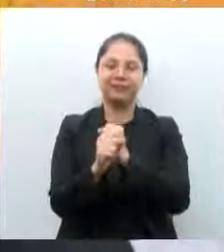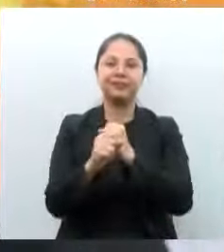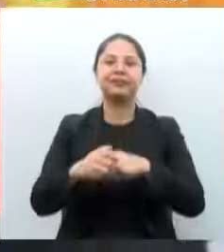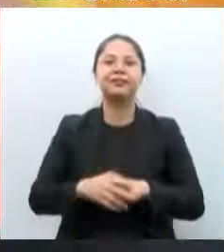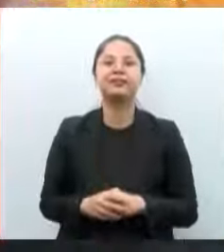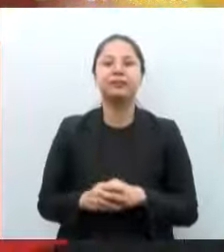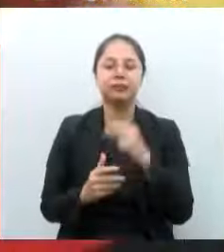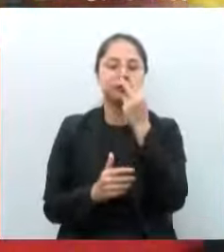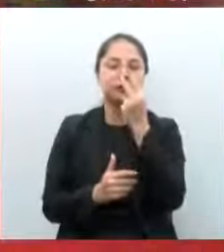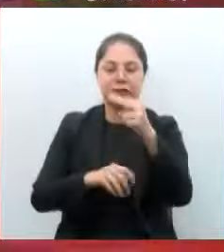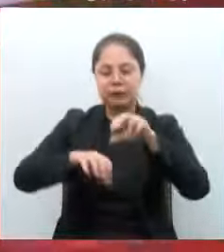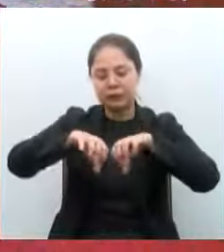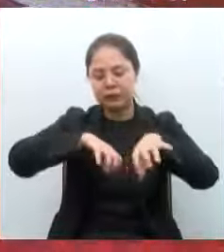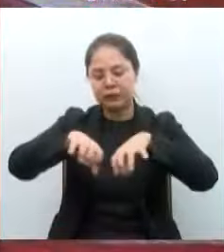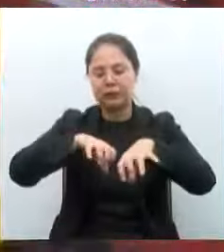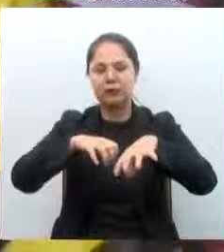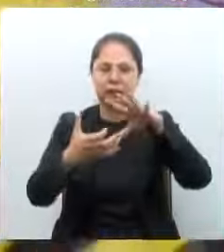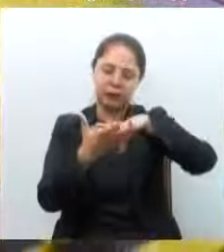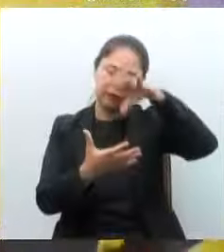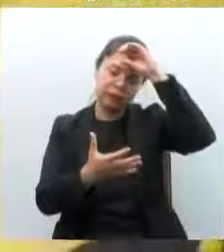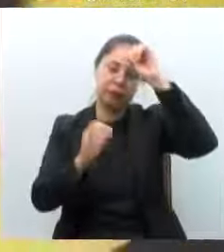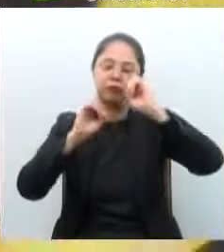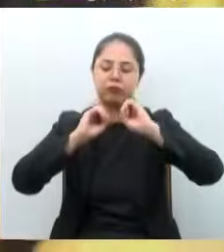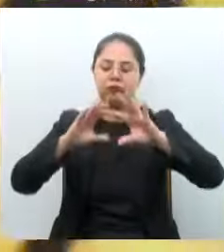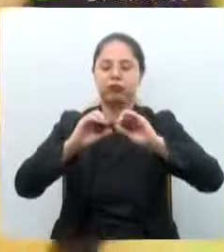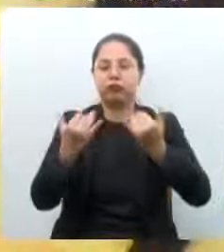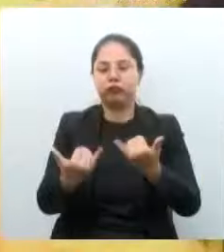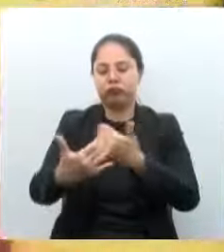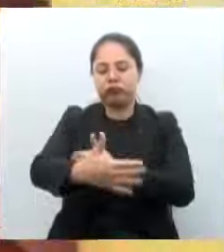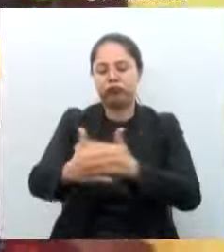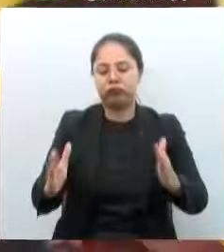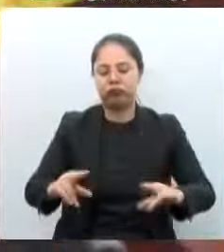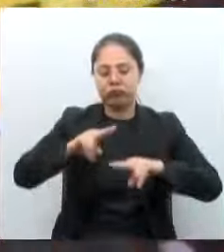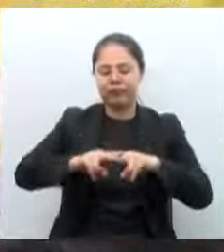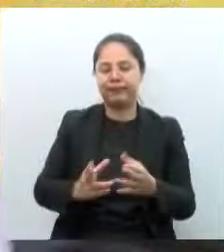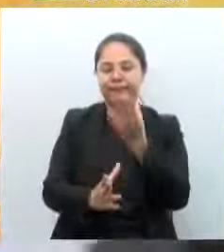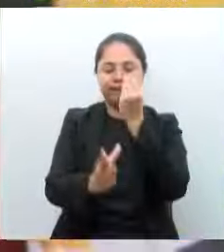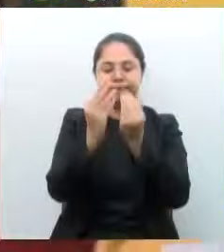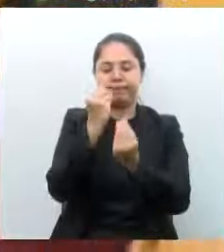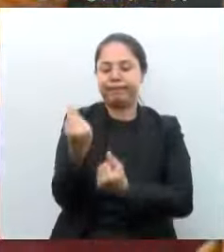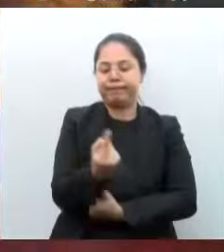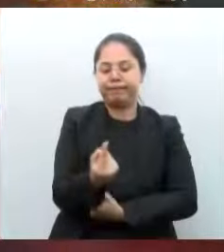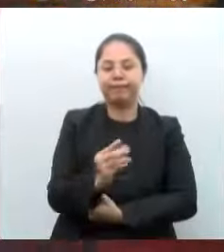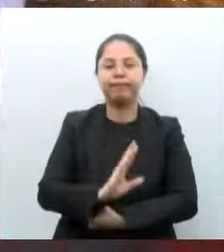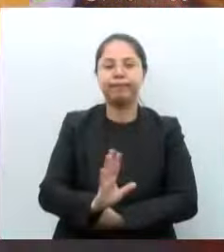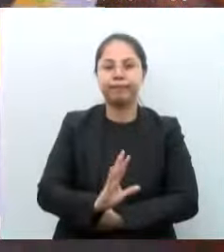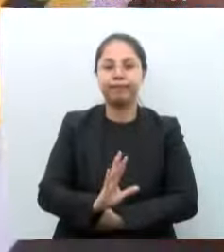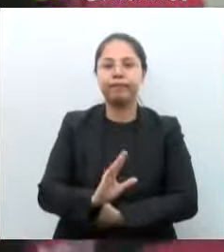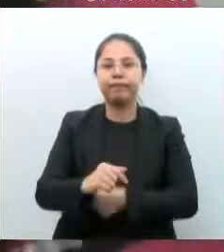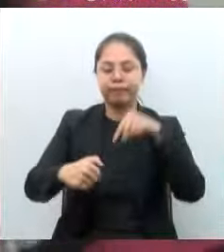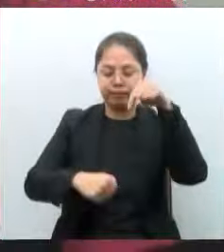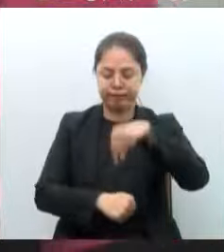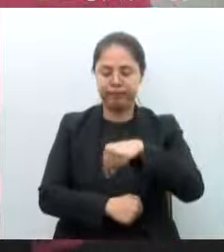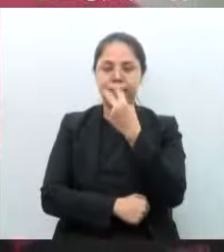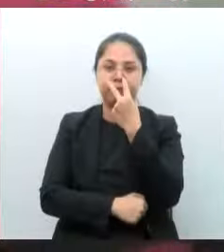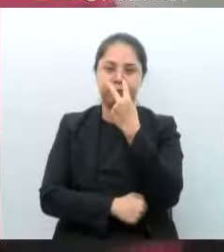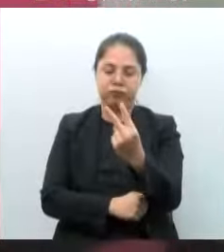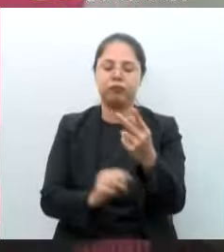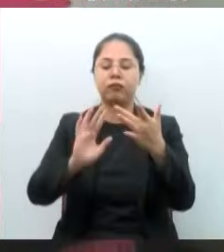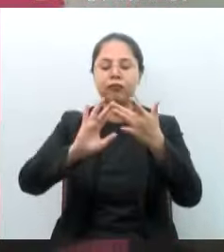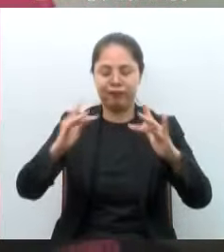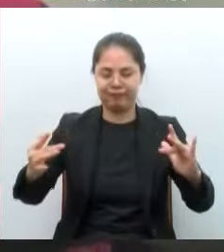ที่การจัดการศึกษาไม่จำเป็นต้องอยู่ในชั้นเรียนในห้องเรียนอีกต่อไปโรงเรียนปากเกร็ดจึงยังคงใช้แพลต